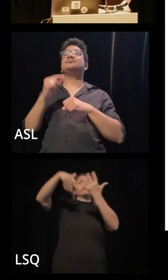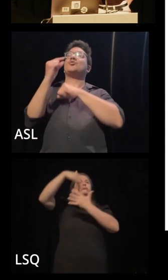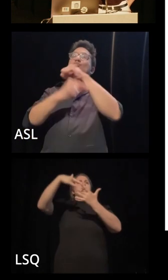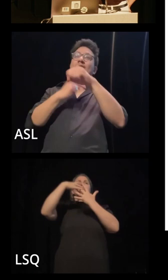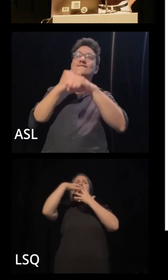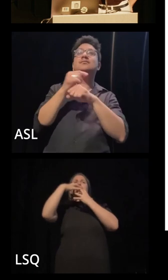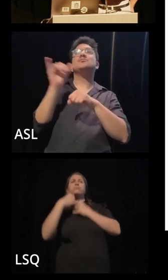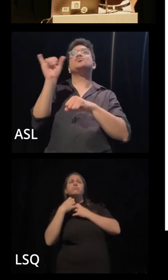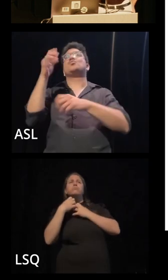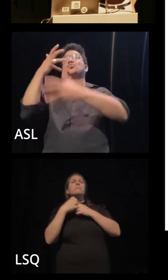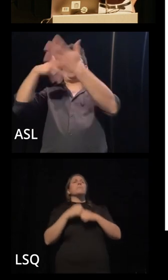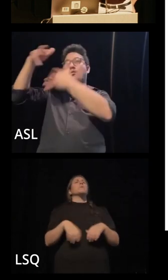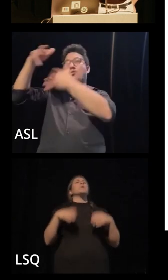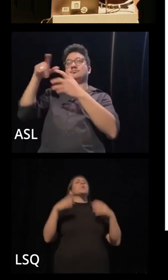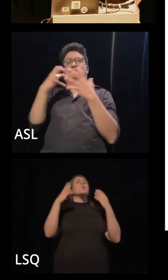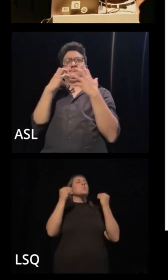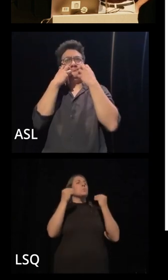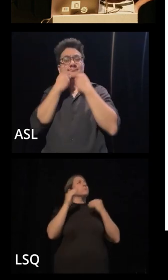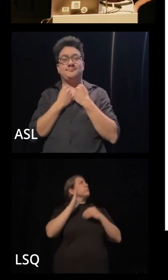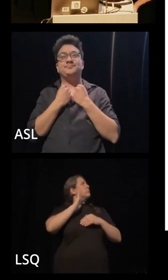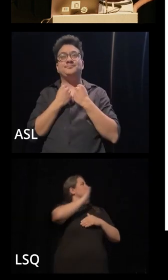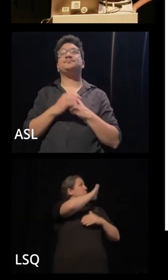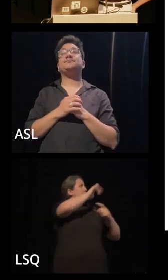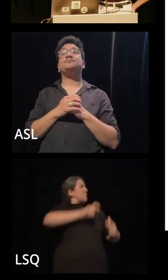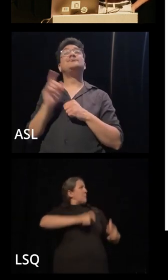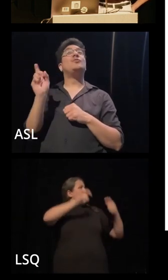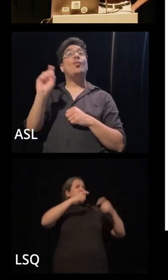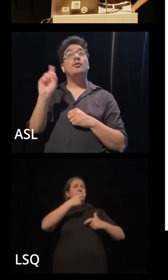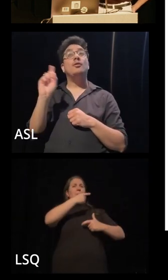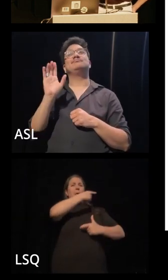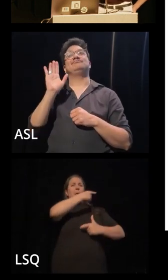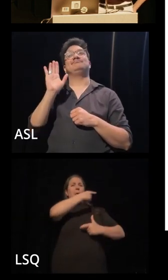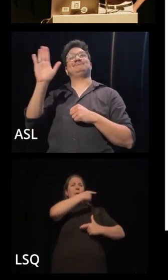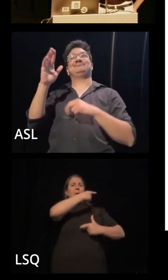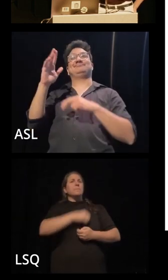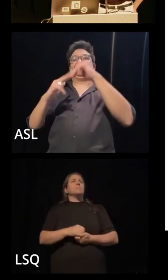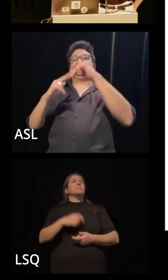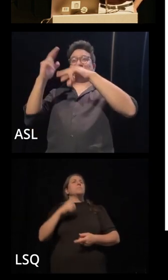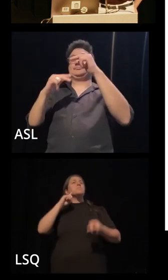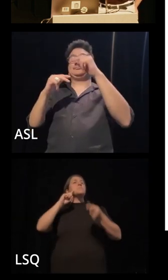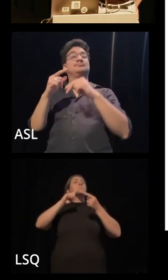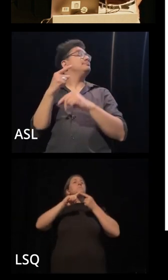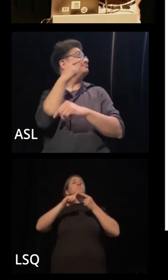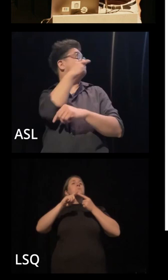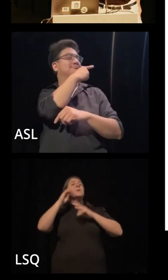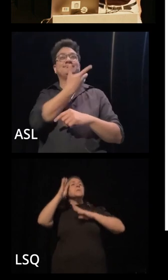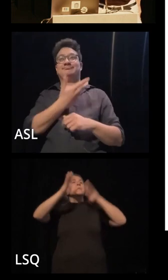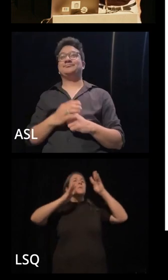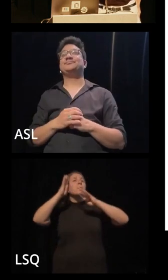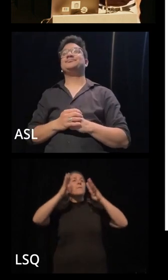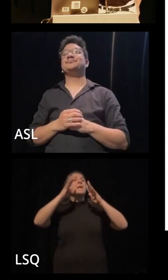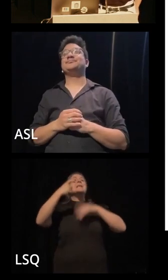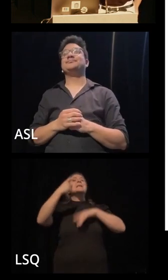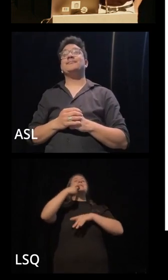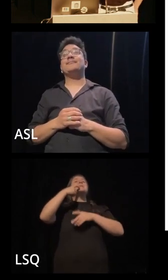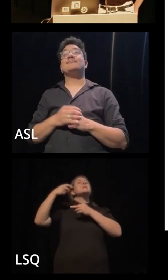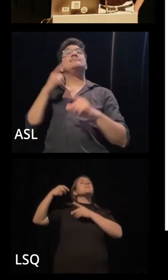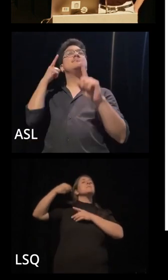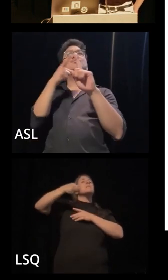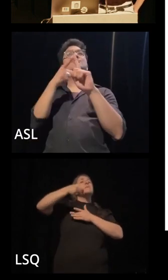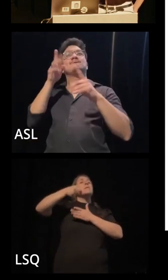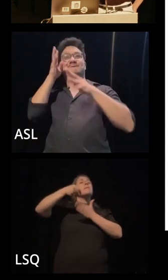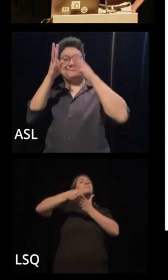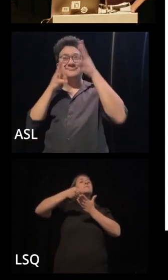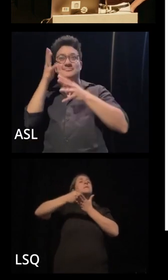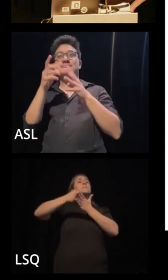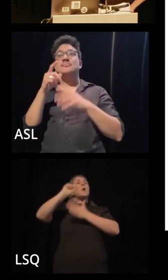Nous sommes situés dans ces bâtiments dédiés à l'innovation et financés par le gouvernement basque dans le cadre